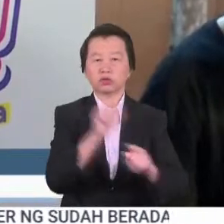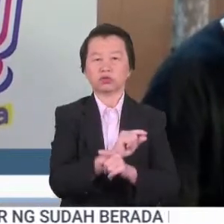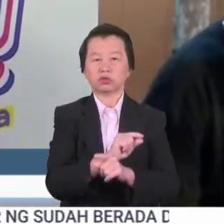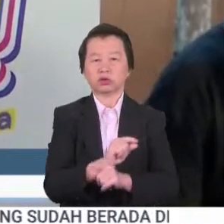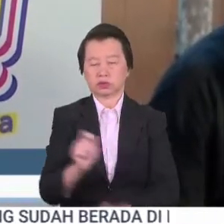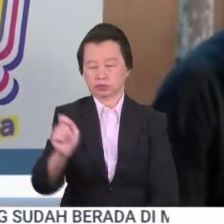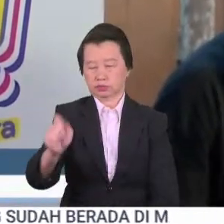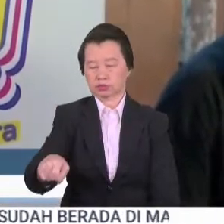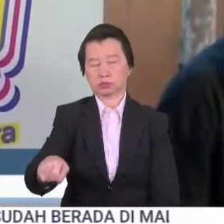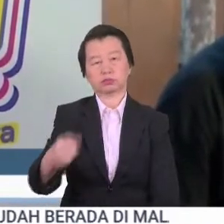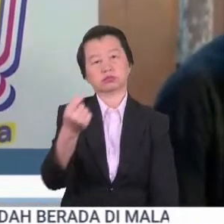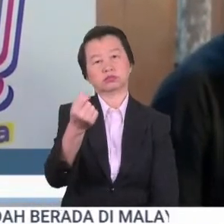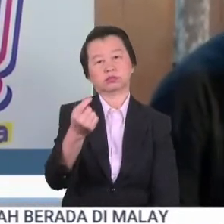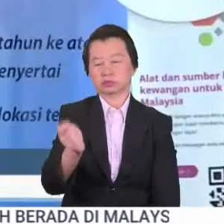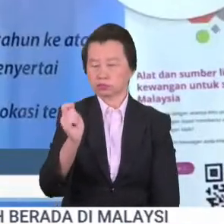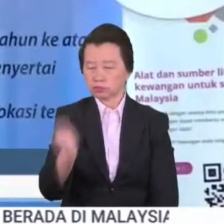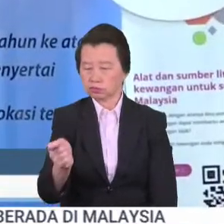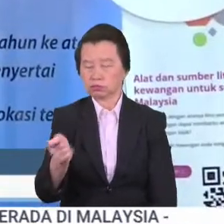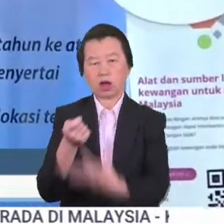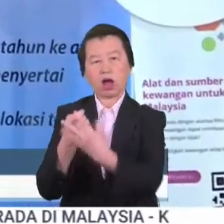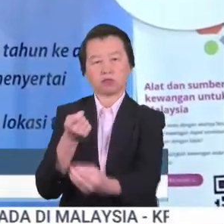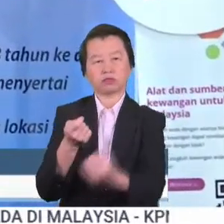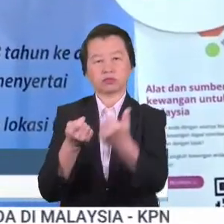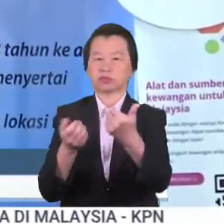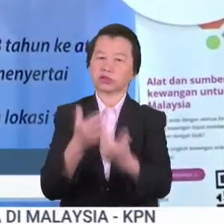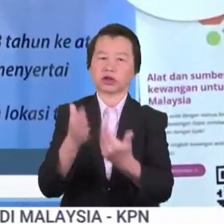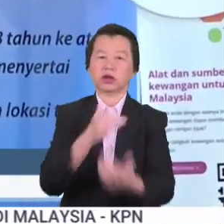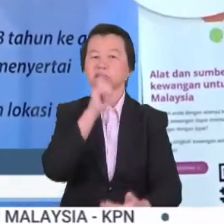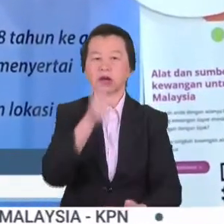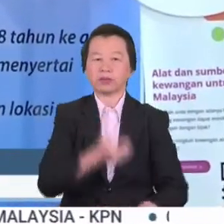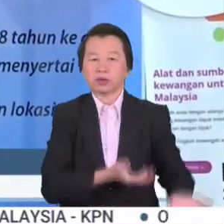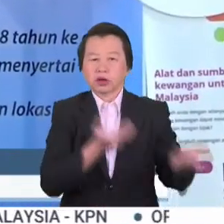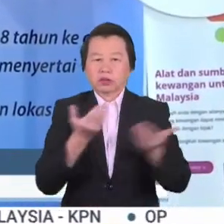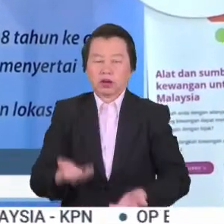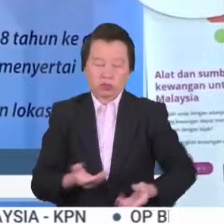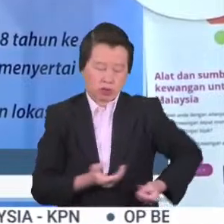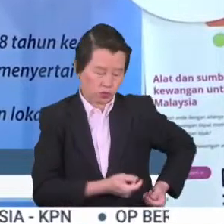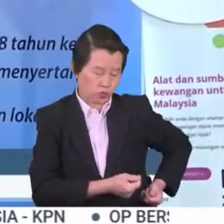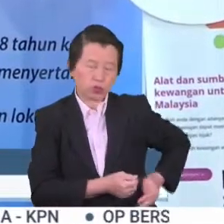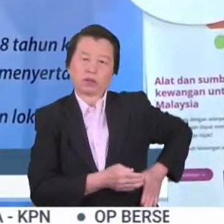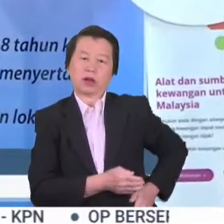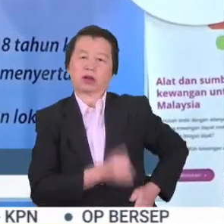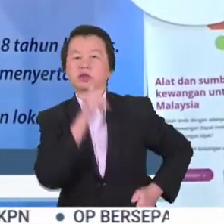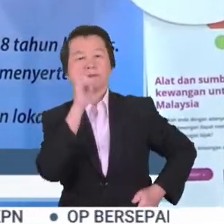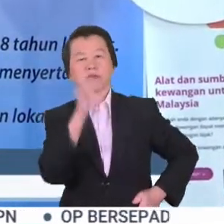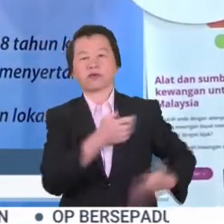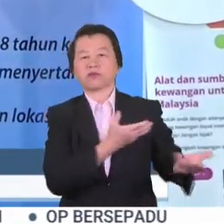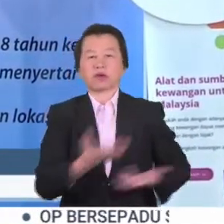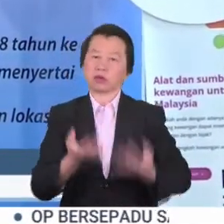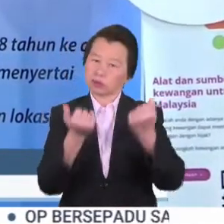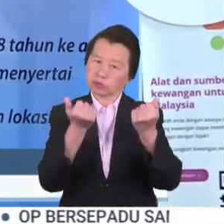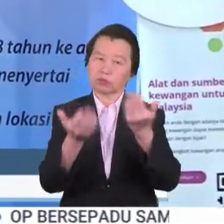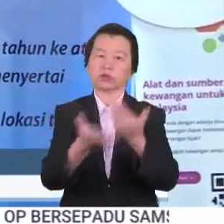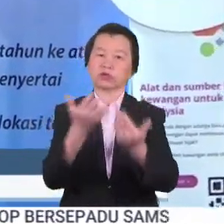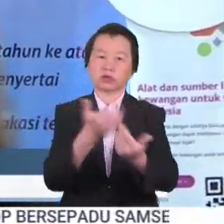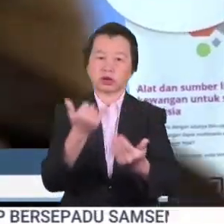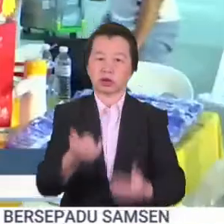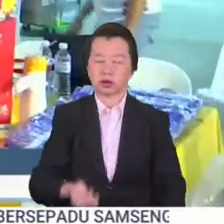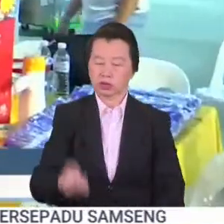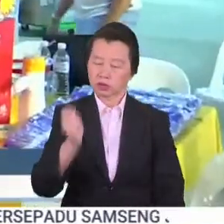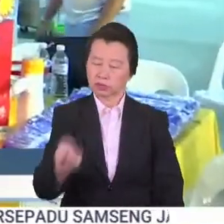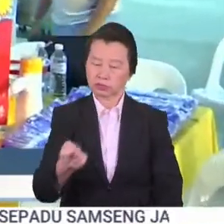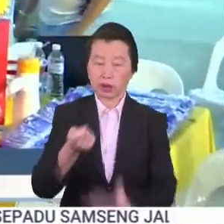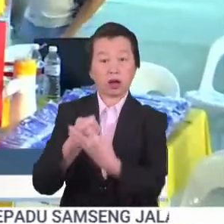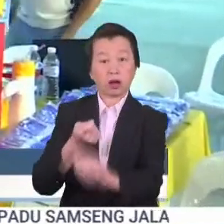ini yang lebih memudahkan untuk tidak membawa teral banyak cash lah dalam urusanaga dalam